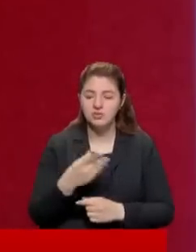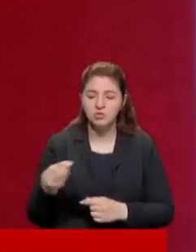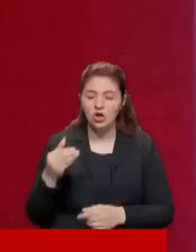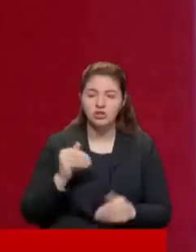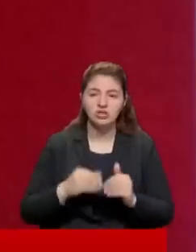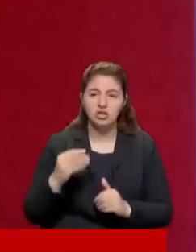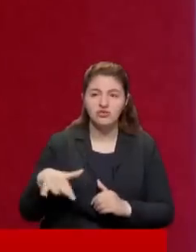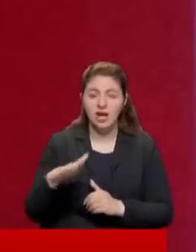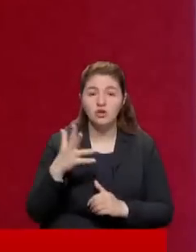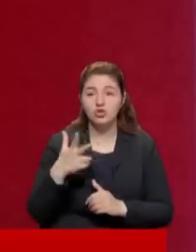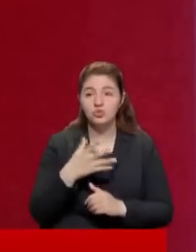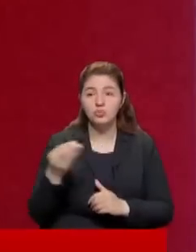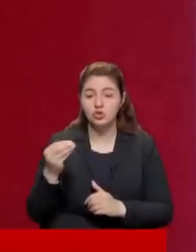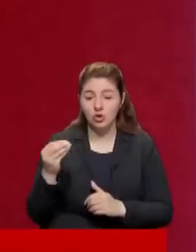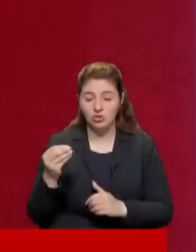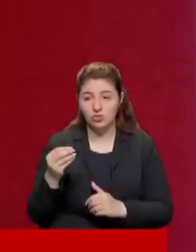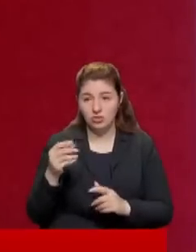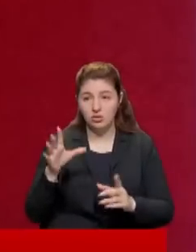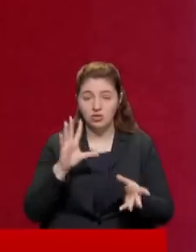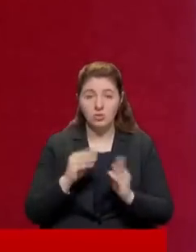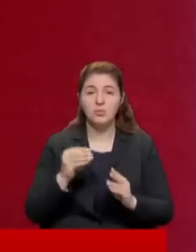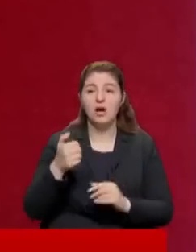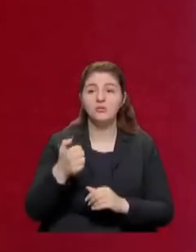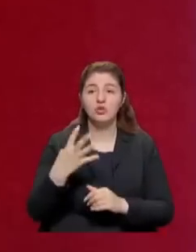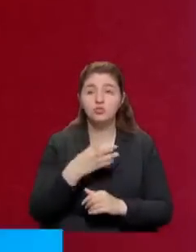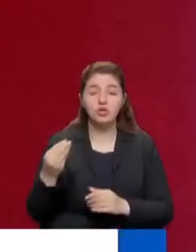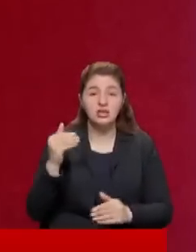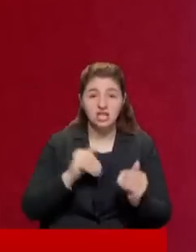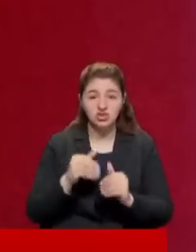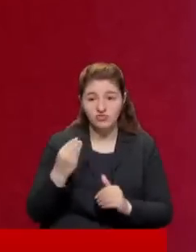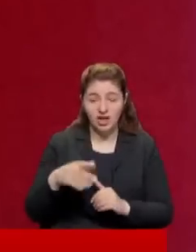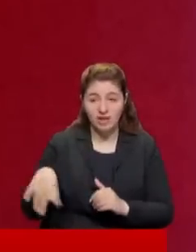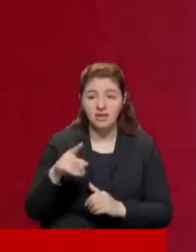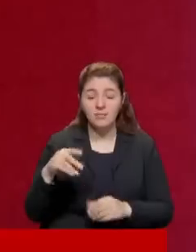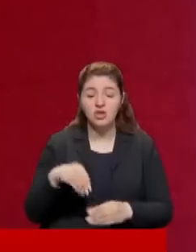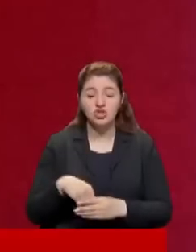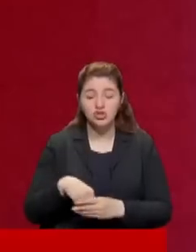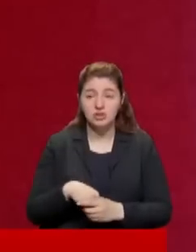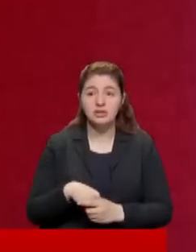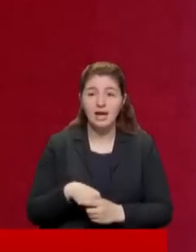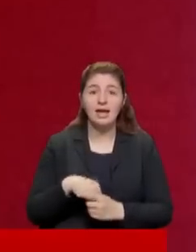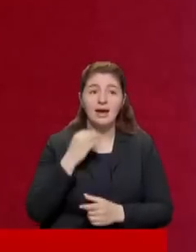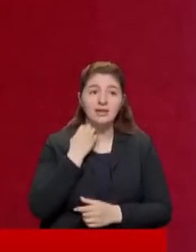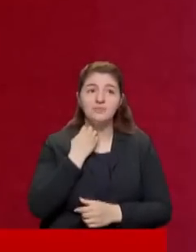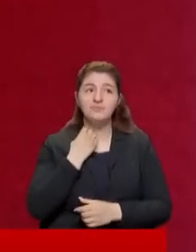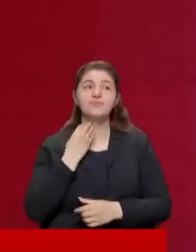milyon seçmen, 3 milyon da yurt dışı seçmen var, 64 milyon seçmen. Tabii ki içinde yani